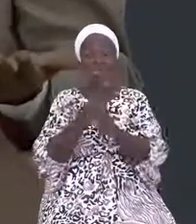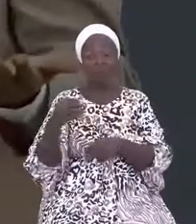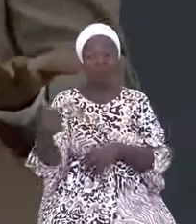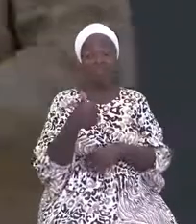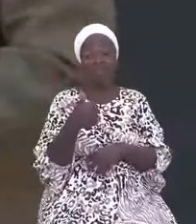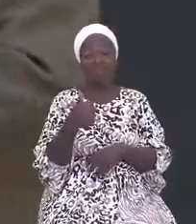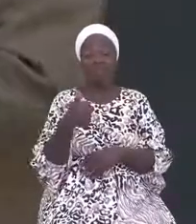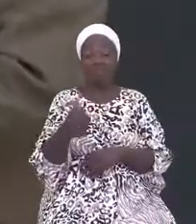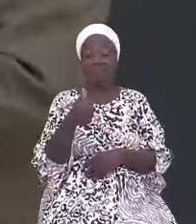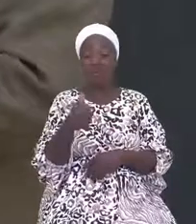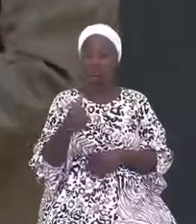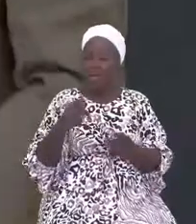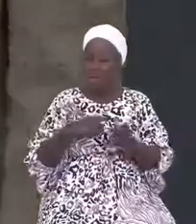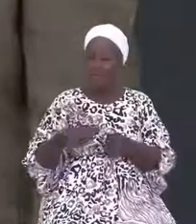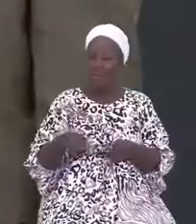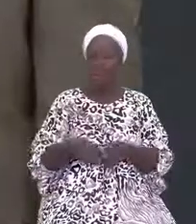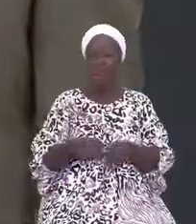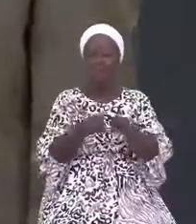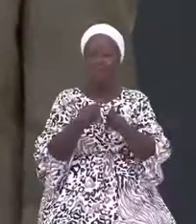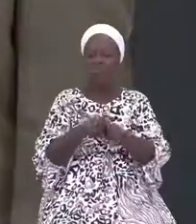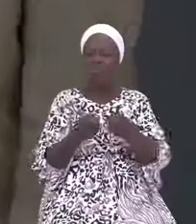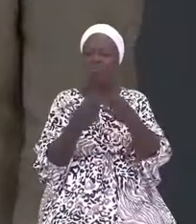lui-même, et trop même